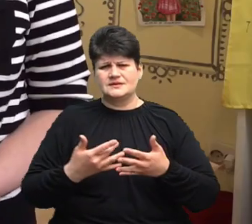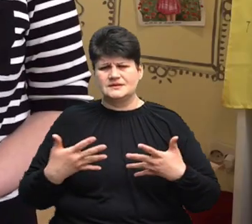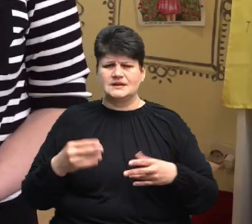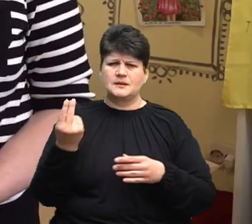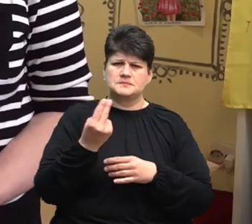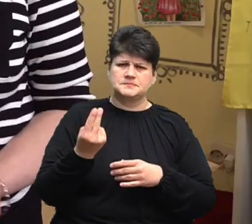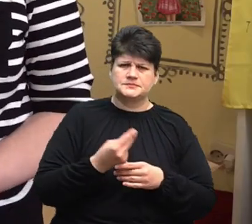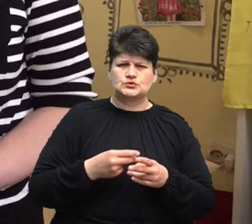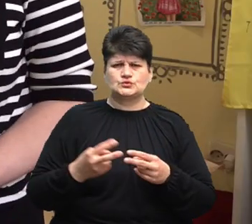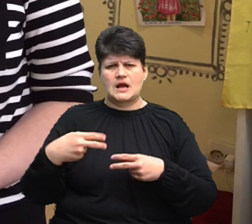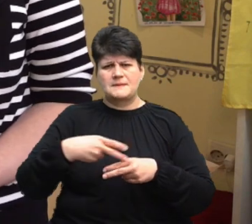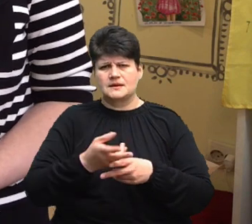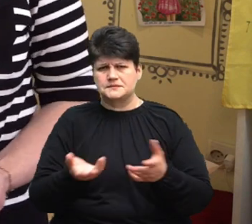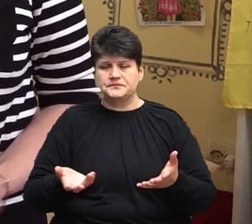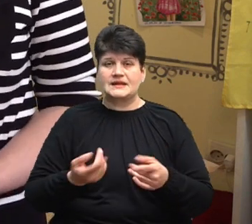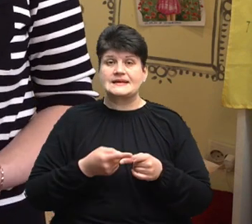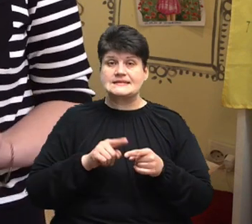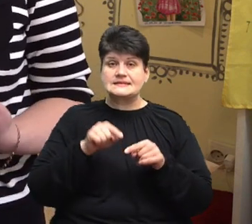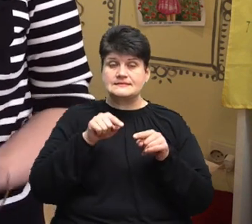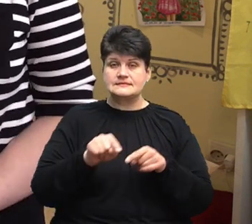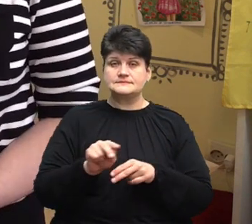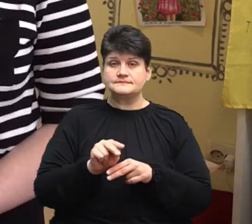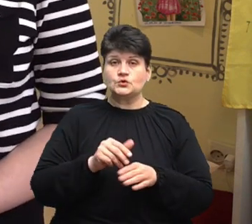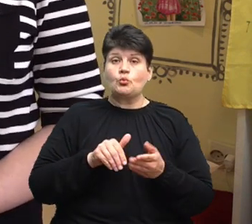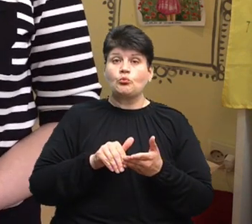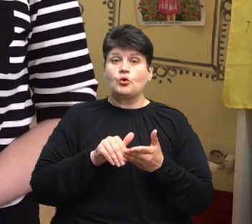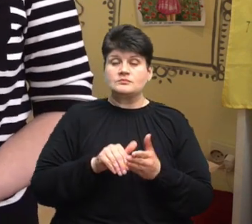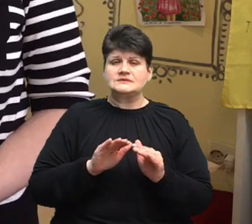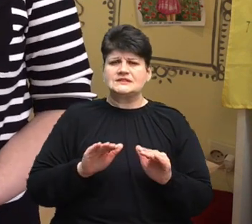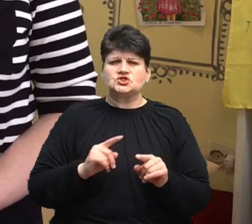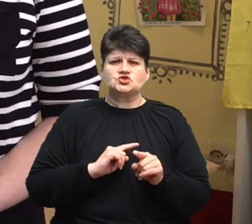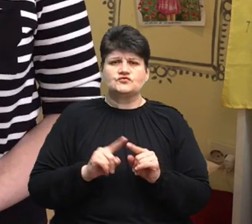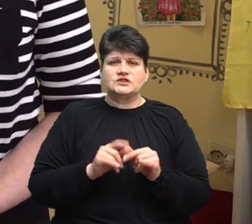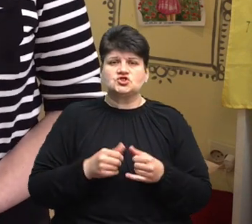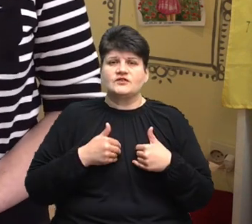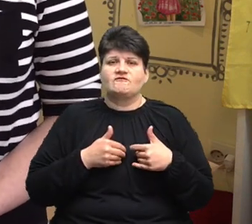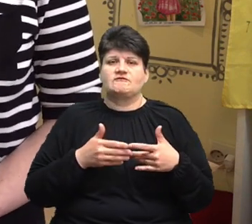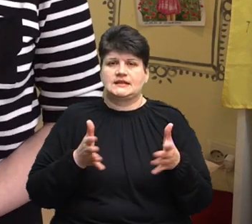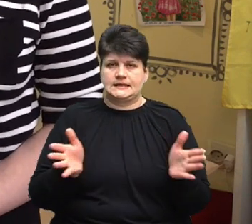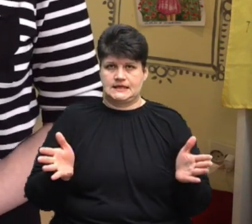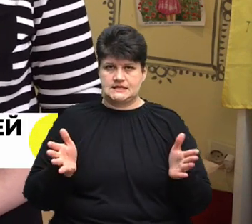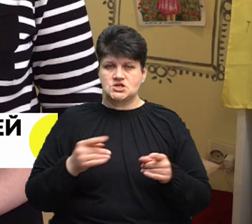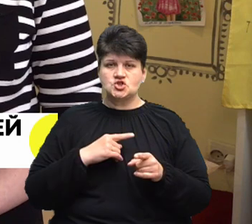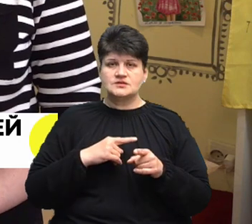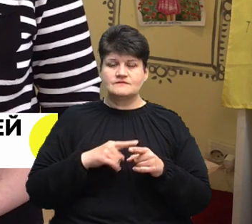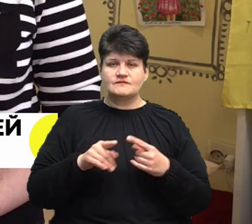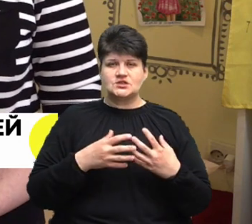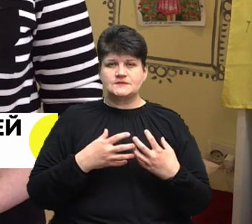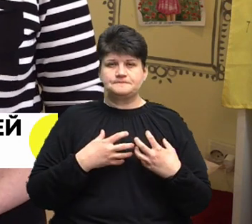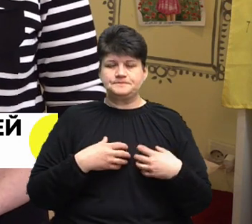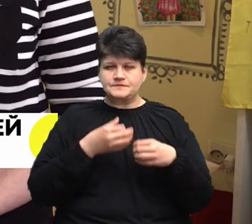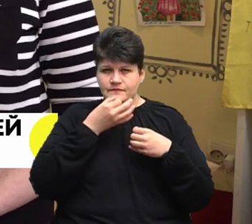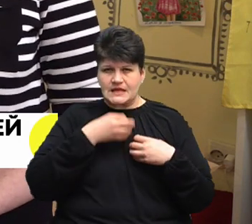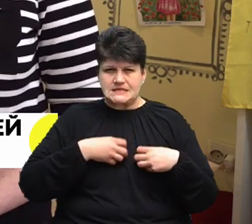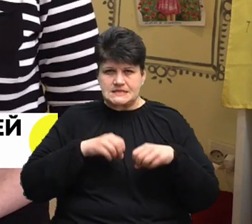спілкуються. Саме арт-терапія допомагає дитині швидше розкритися, швидше витягти це таке несвідоме.